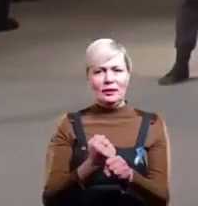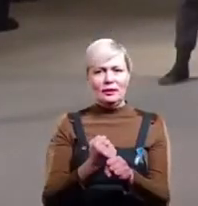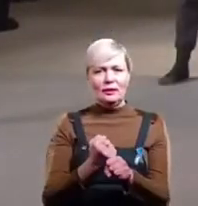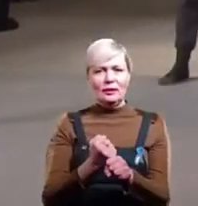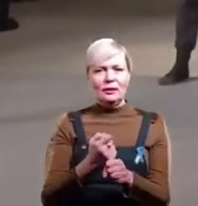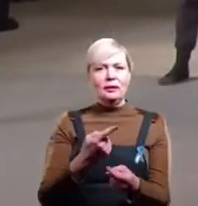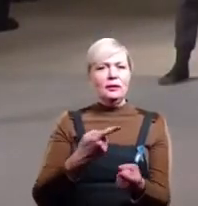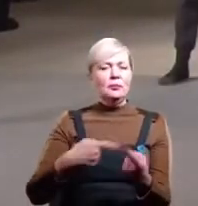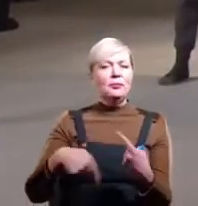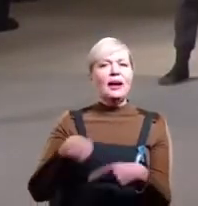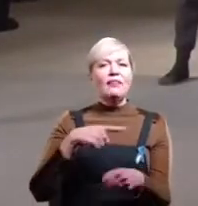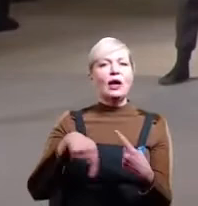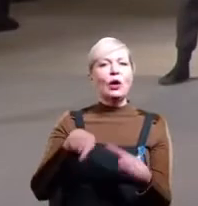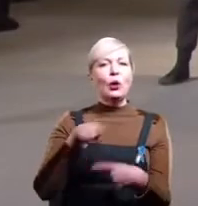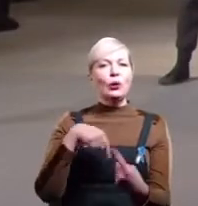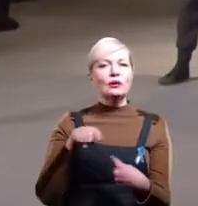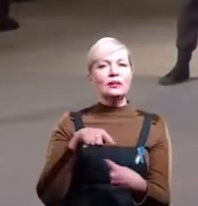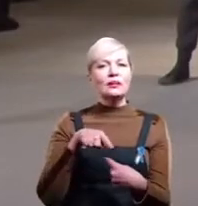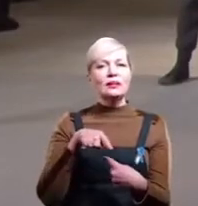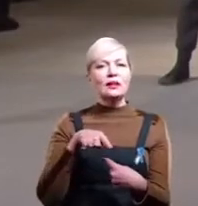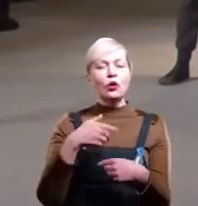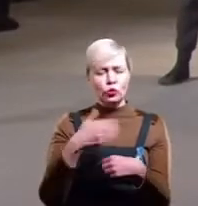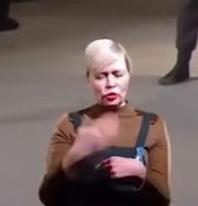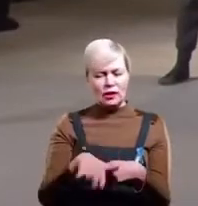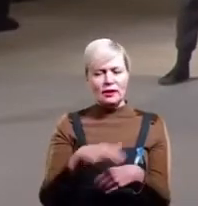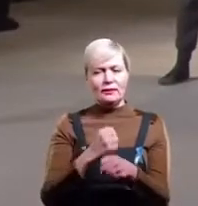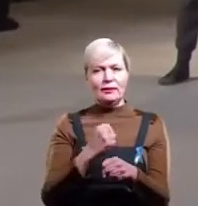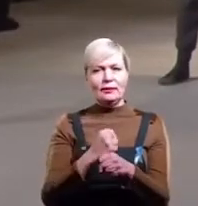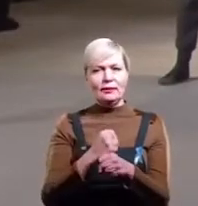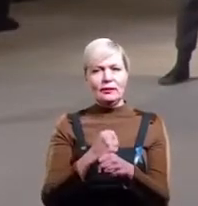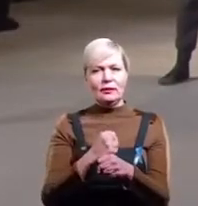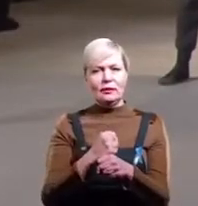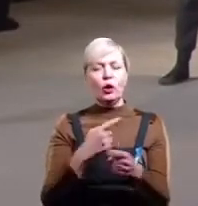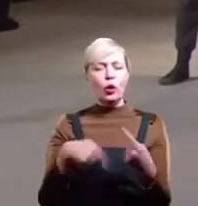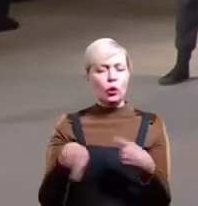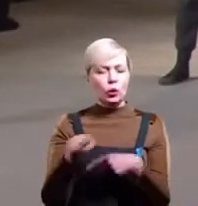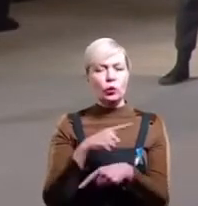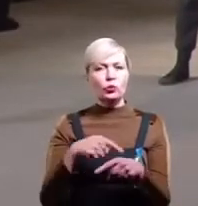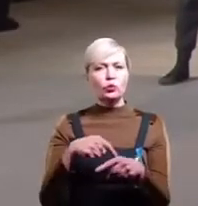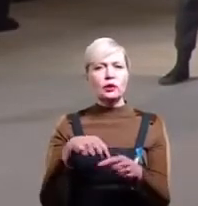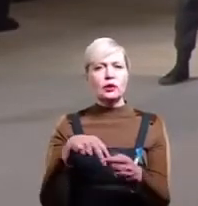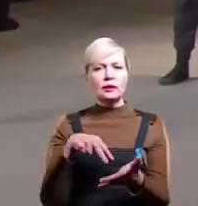Проворот. Это уже сделали. В круг заходим.